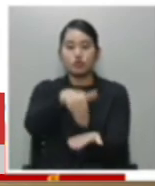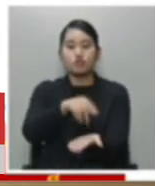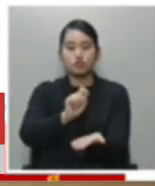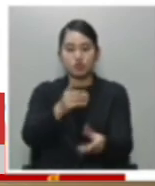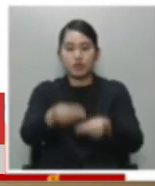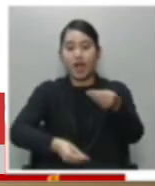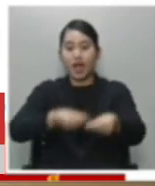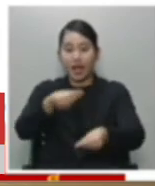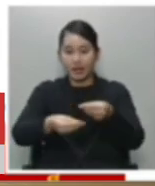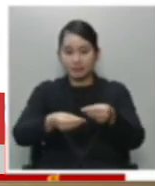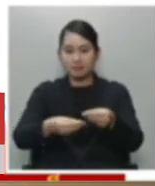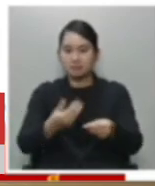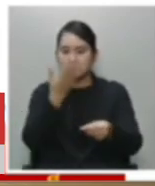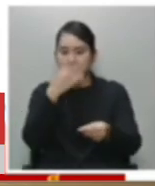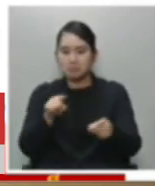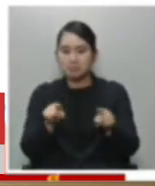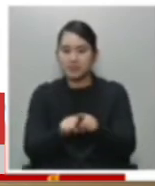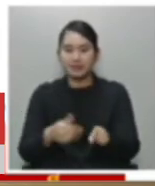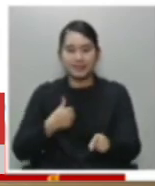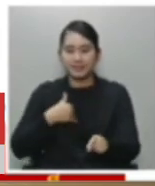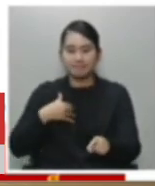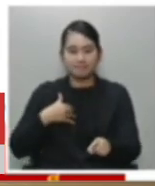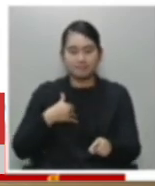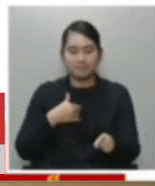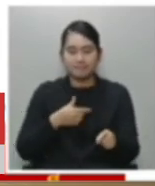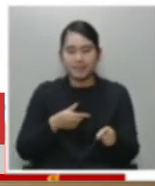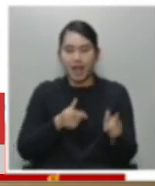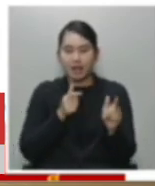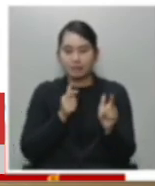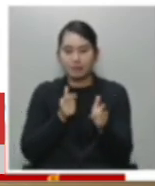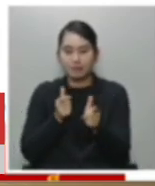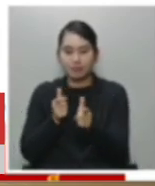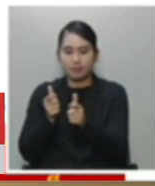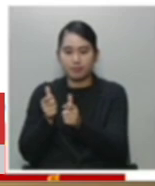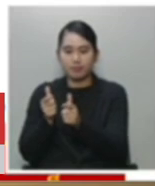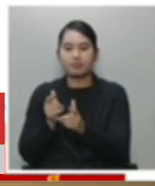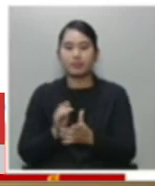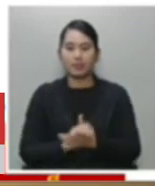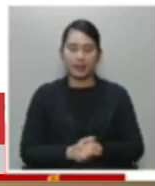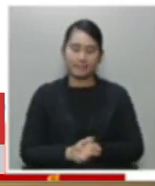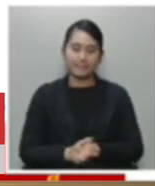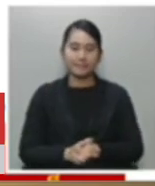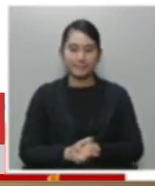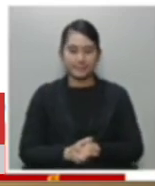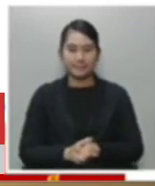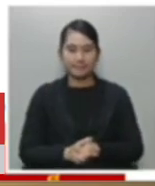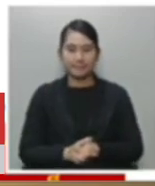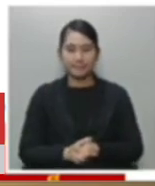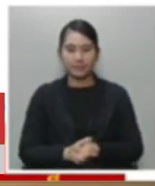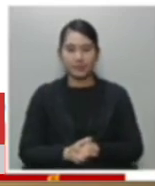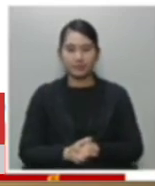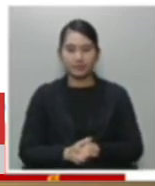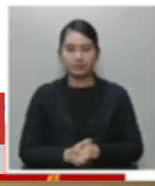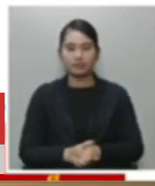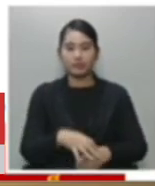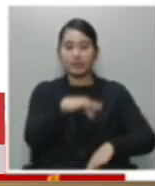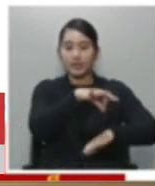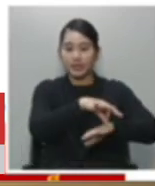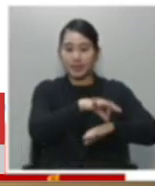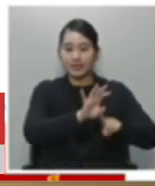4นั้นจะต้องตามไปสังหารคนอีกหลายคนท่านประธานครับจากจุดที่